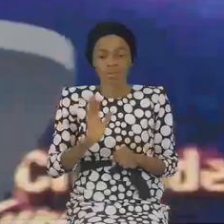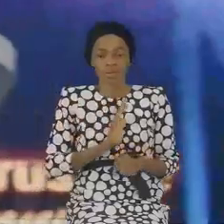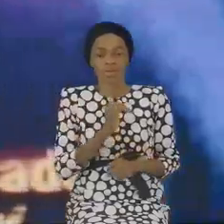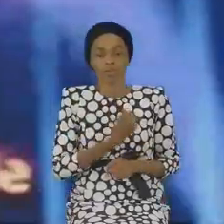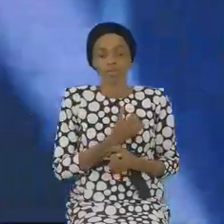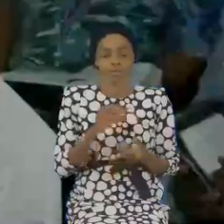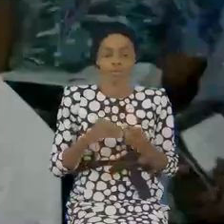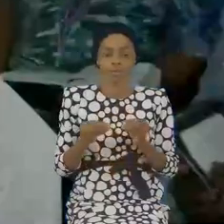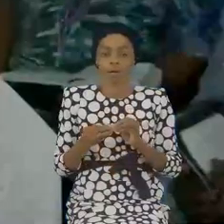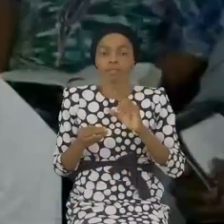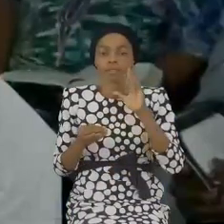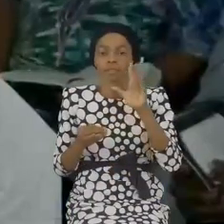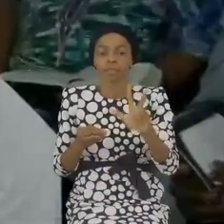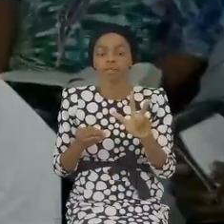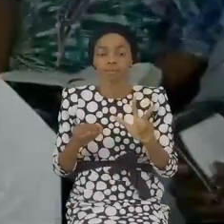Troisième élément maintenant,